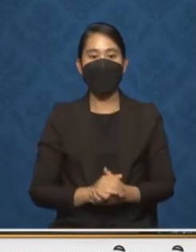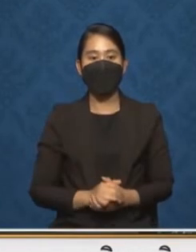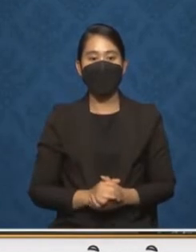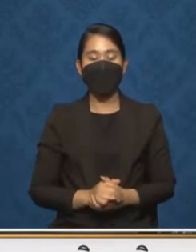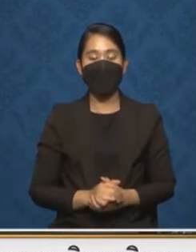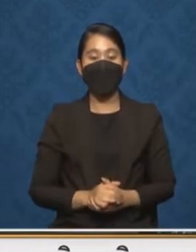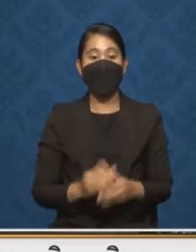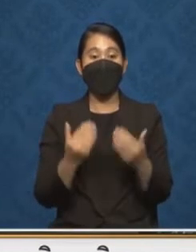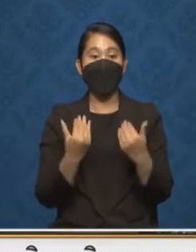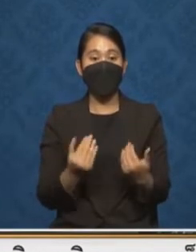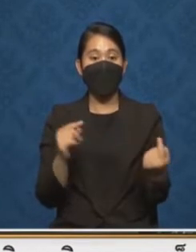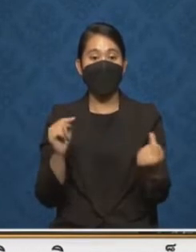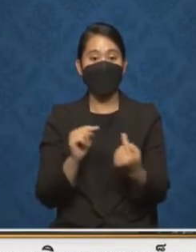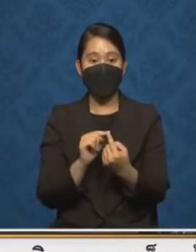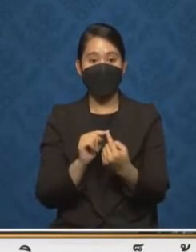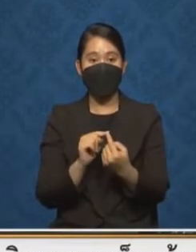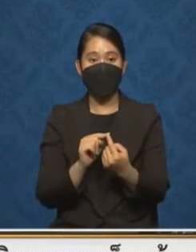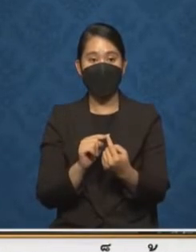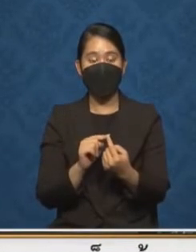าเหือซึ่งผ่านตำบน